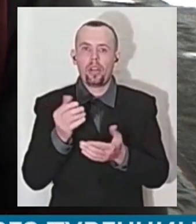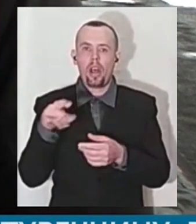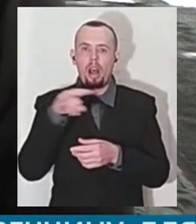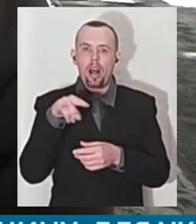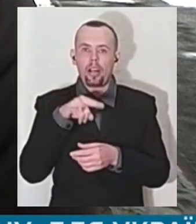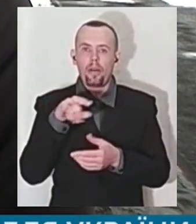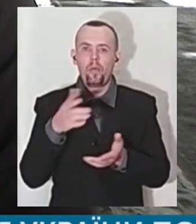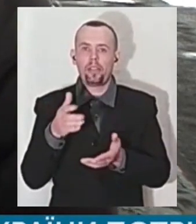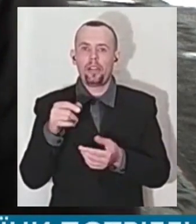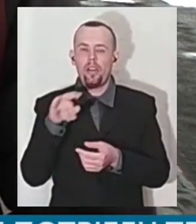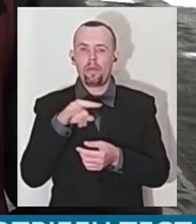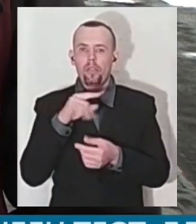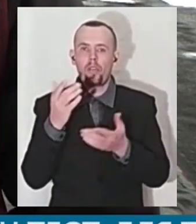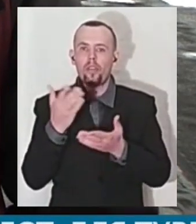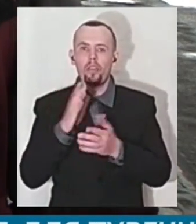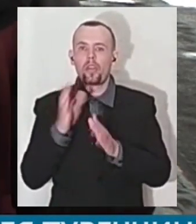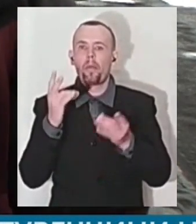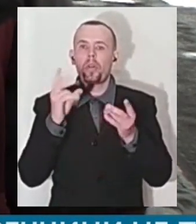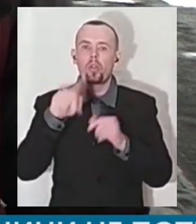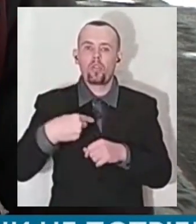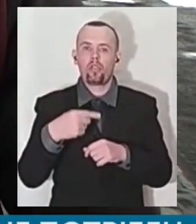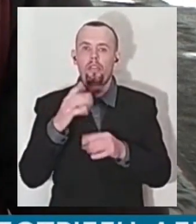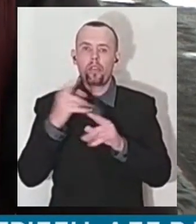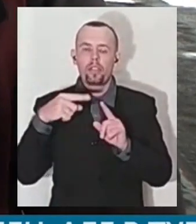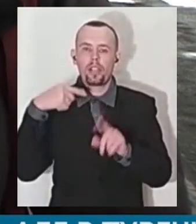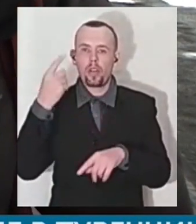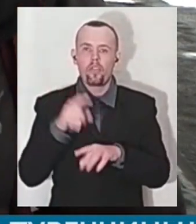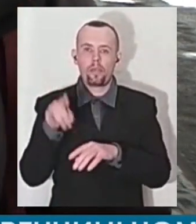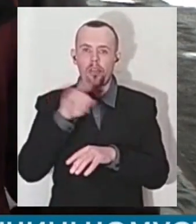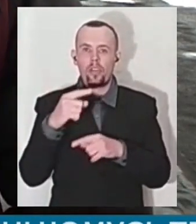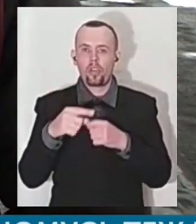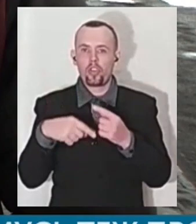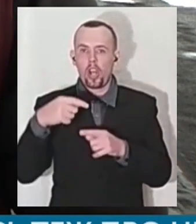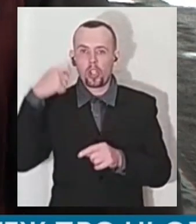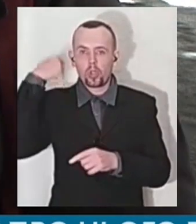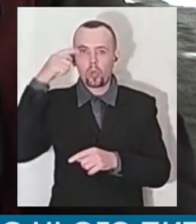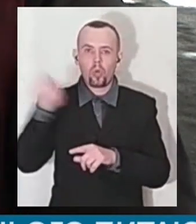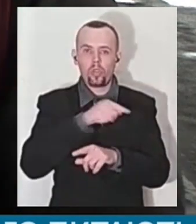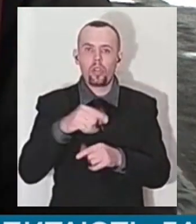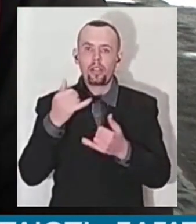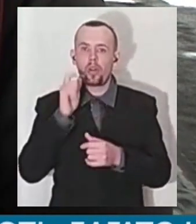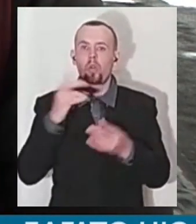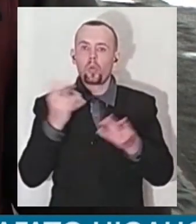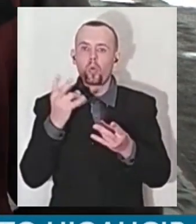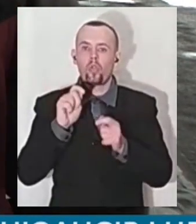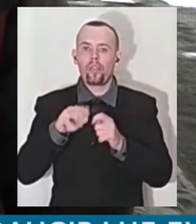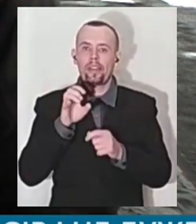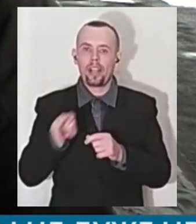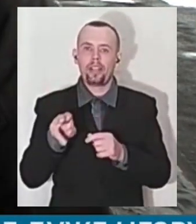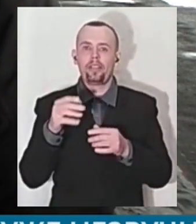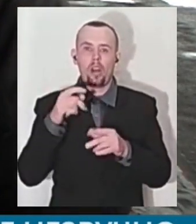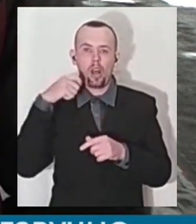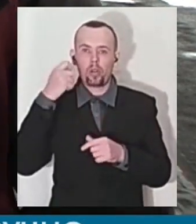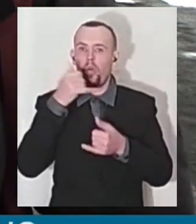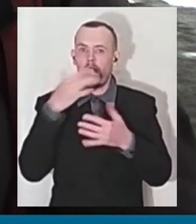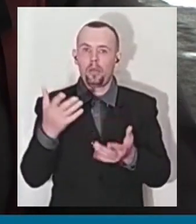аеропорти, які не предупреждають. Тобто я лечу в Україну з пересадкою через Турцію, для України потрібен тест. Для Турції не нужен, правильно?